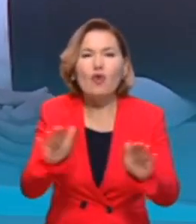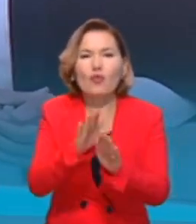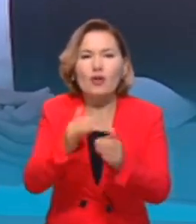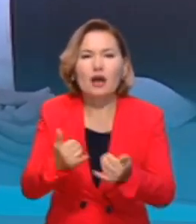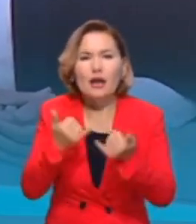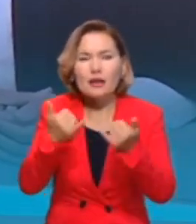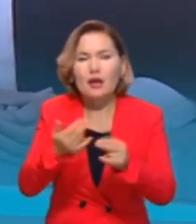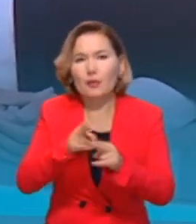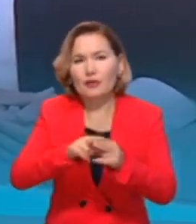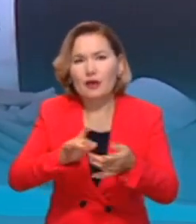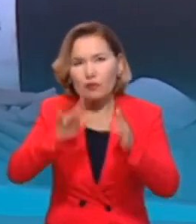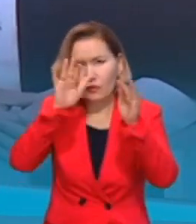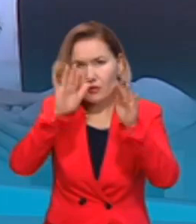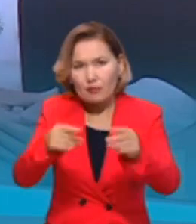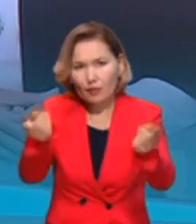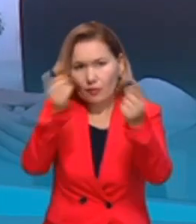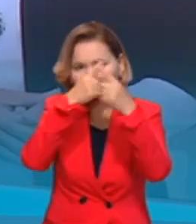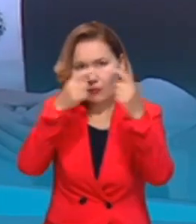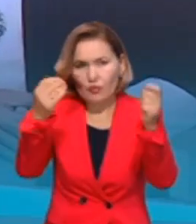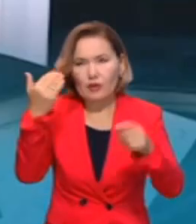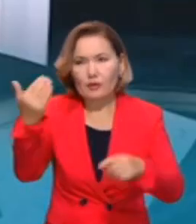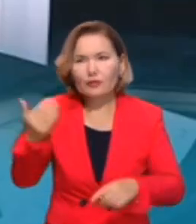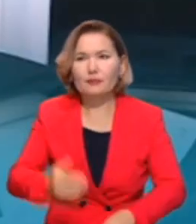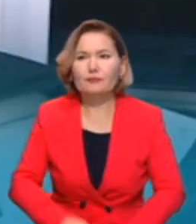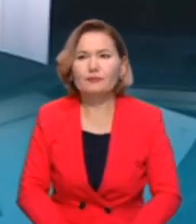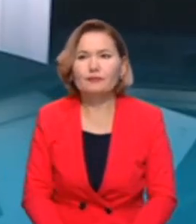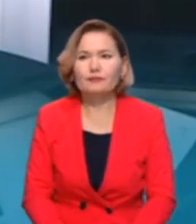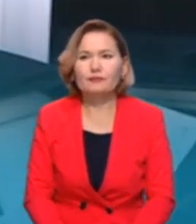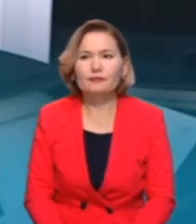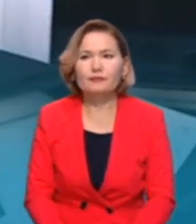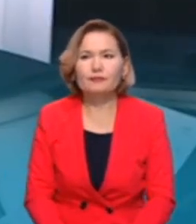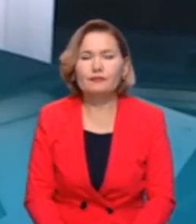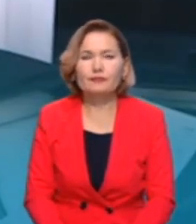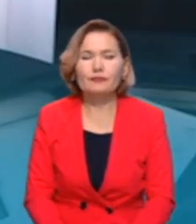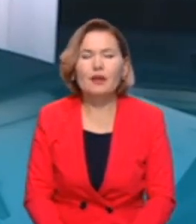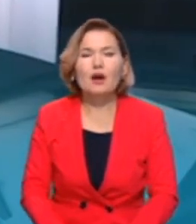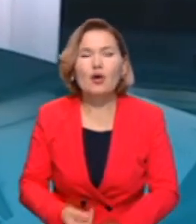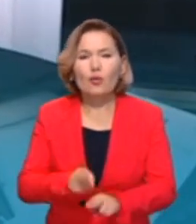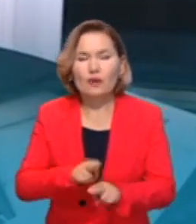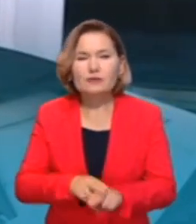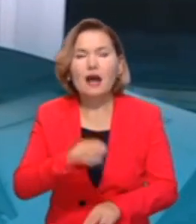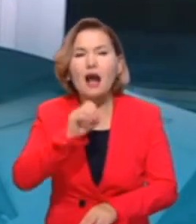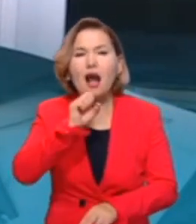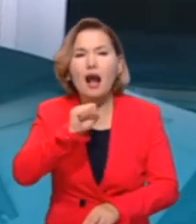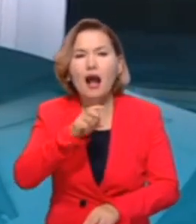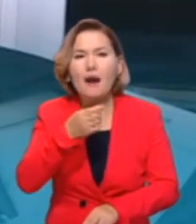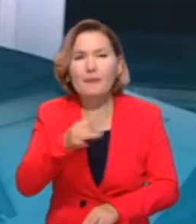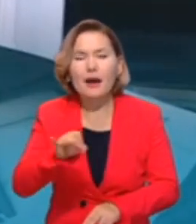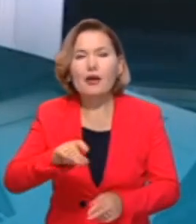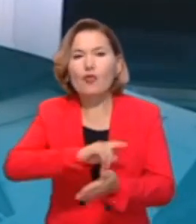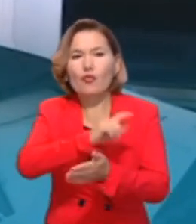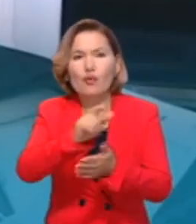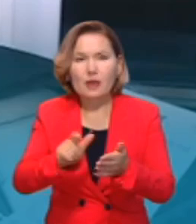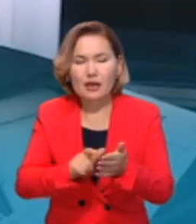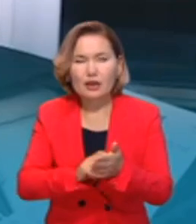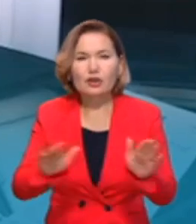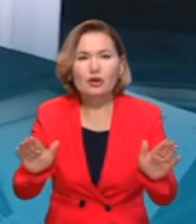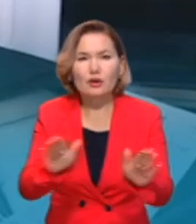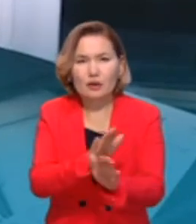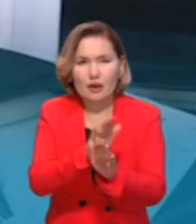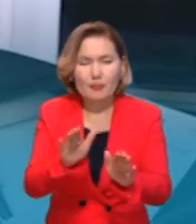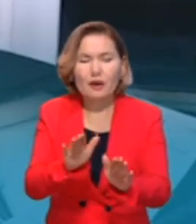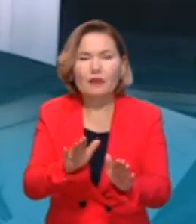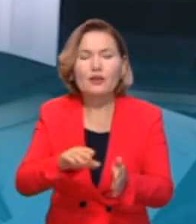желідегі парақшасында бөлісті. Дәл мен секілді жүректеріңіз қалаған Абай атамыздың кез келген шығармасын